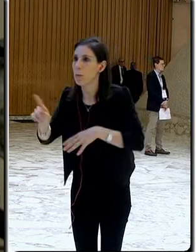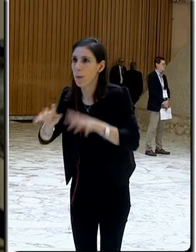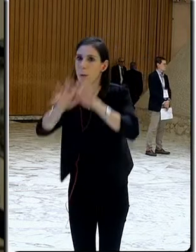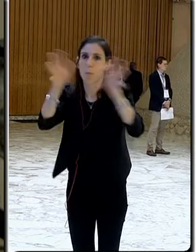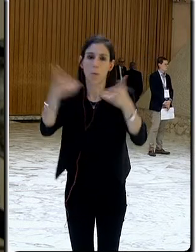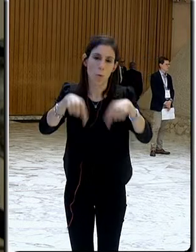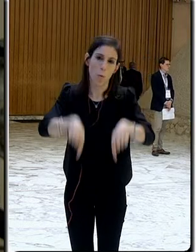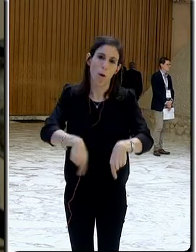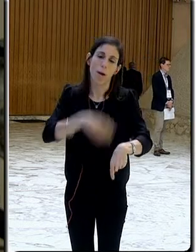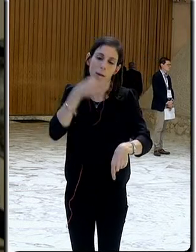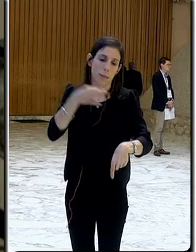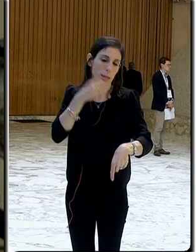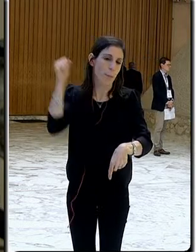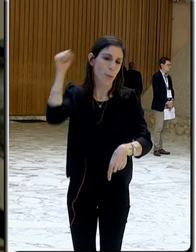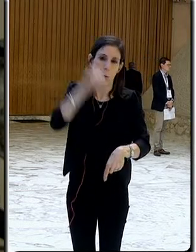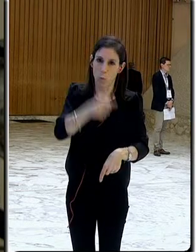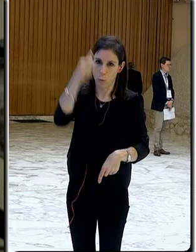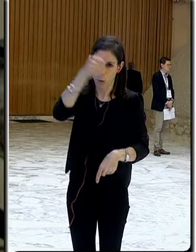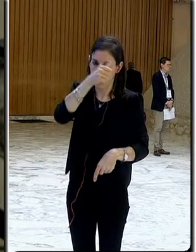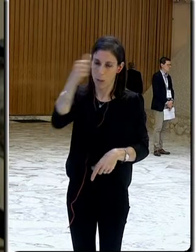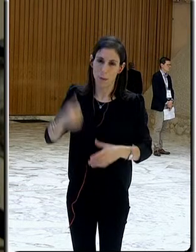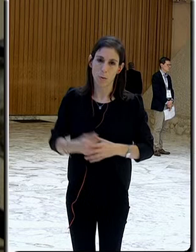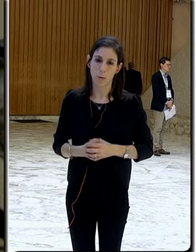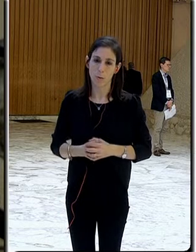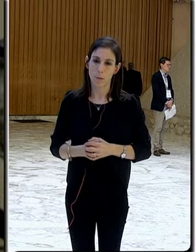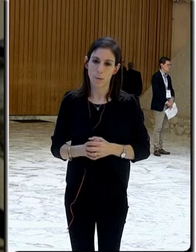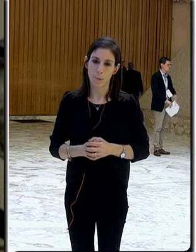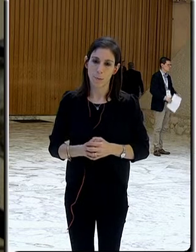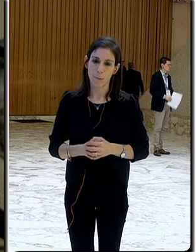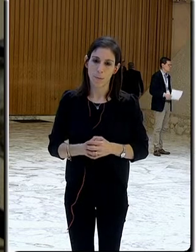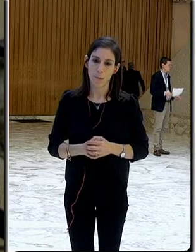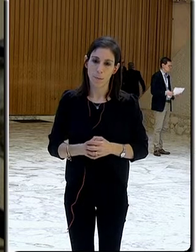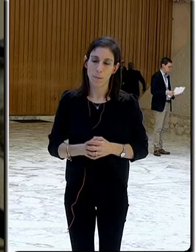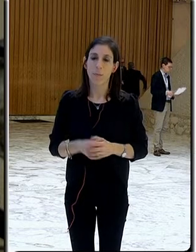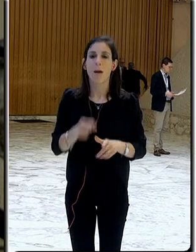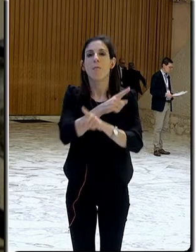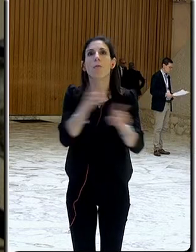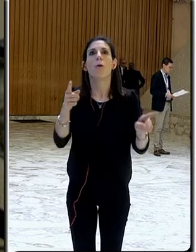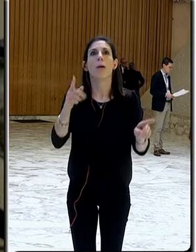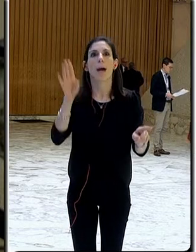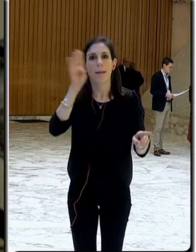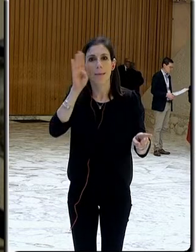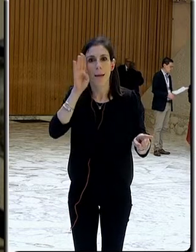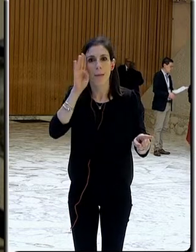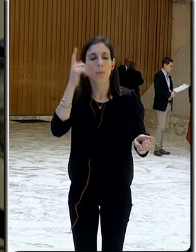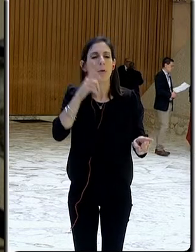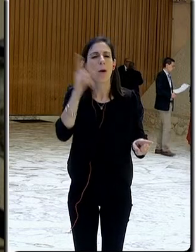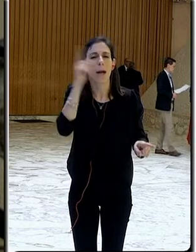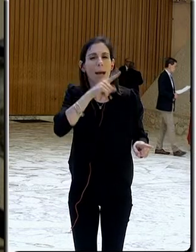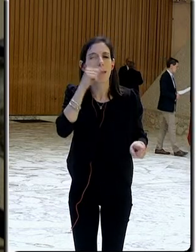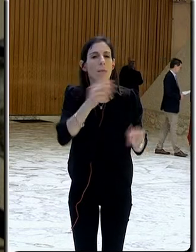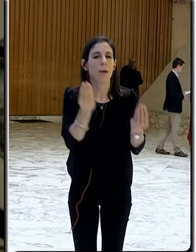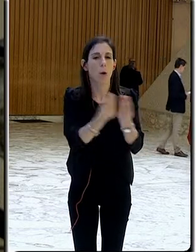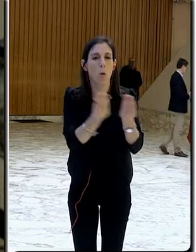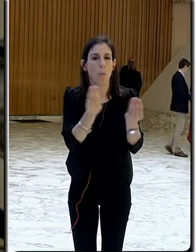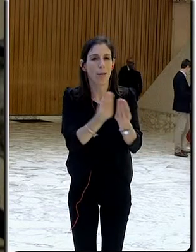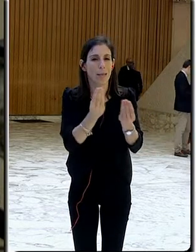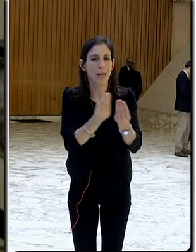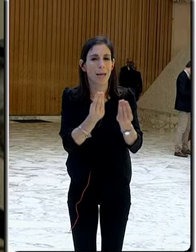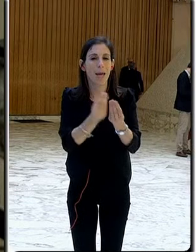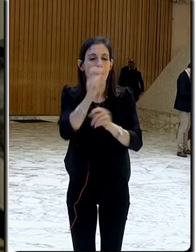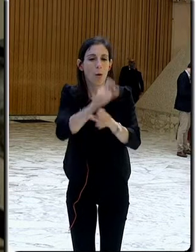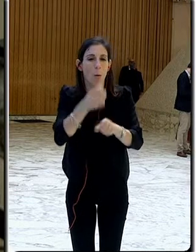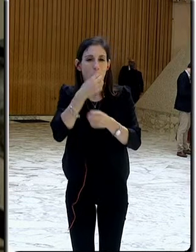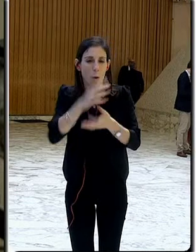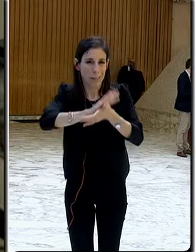Christ. Ne vous y trompez pas, les mauvaises compagnies corrompent les bonnes mœurs. 1